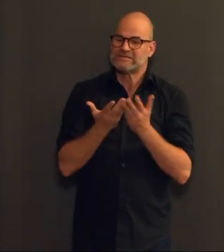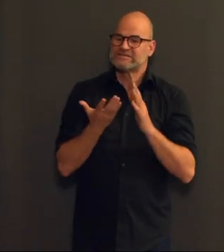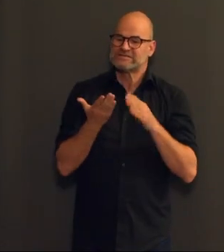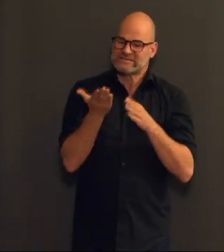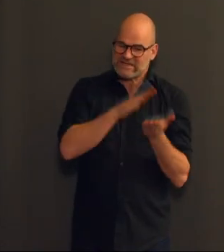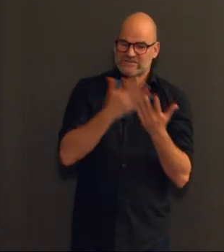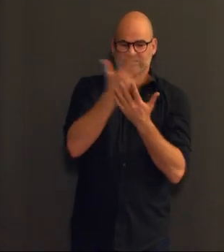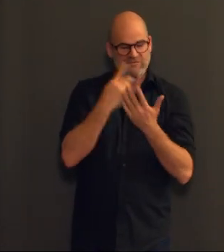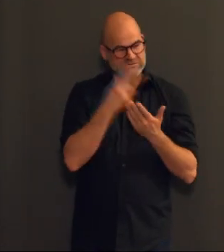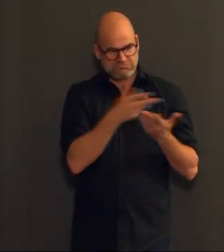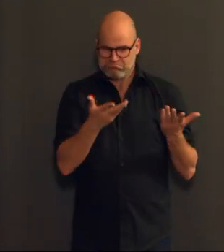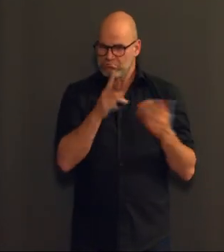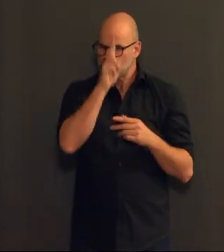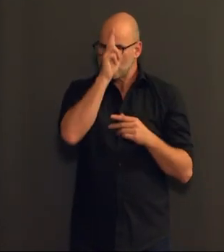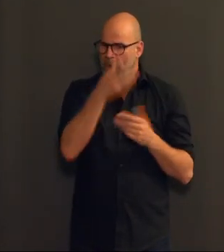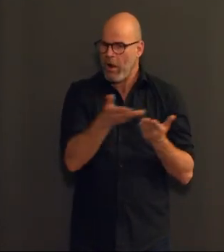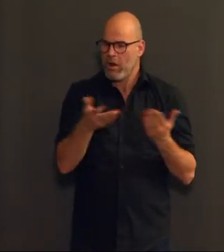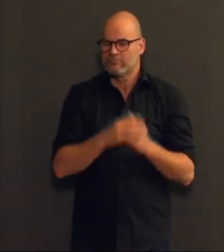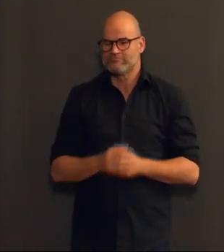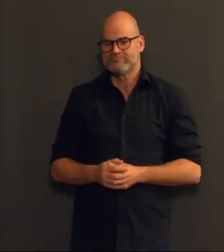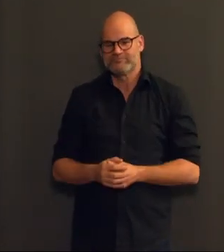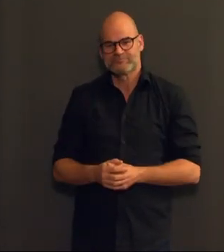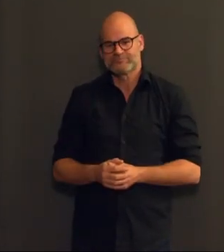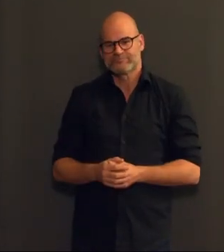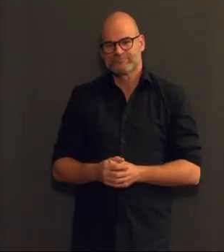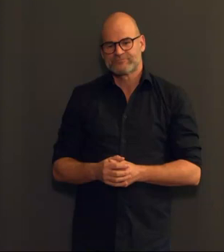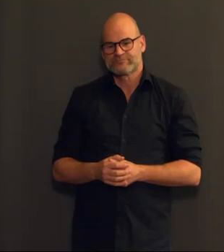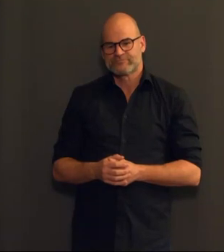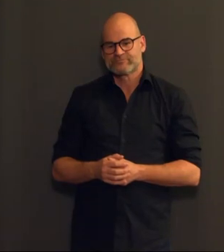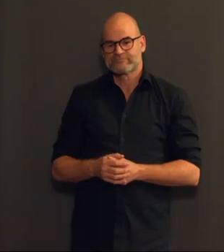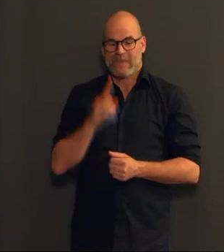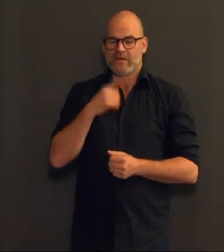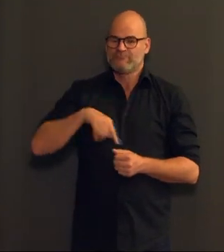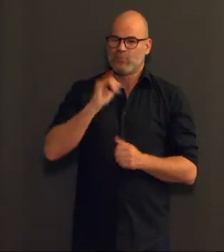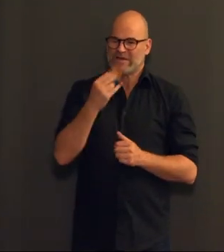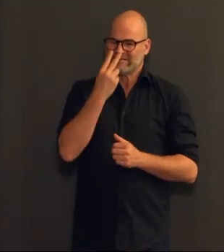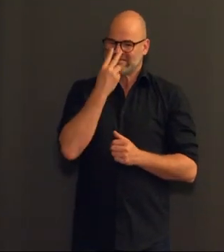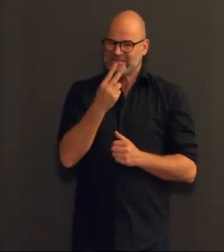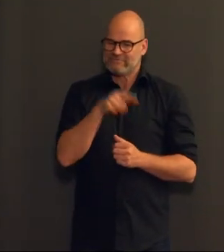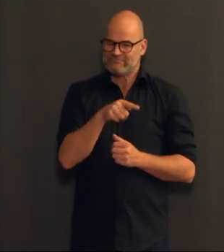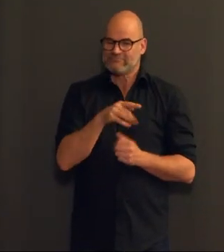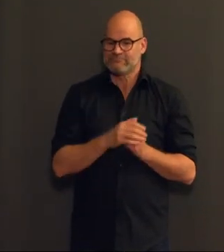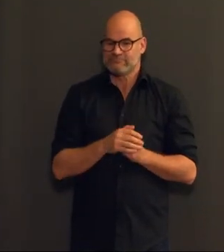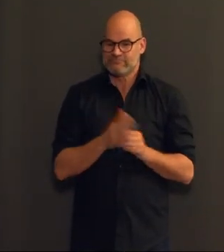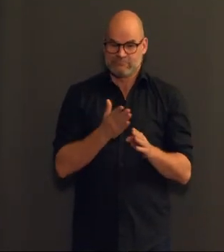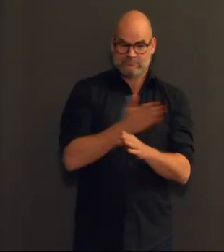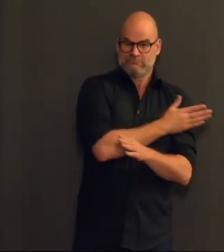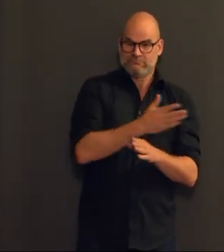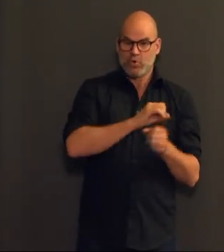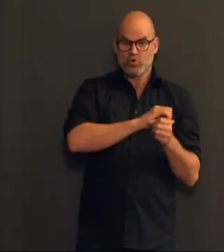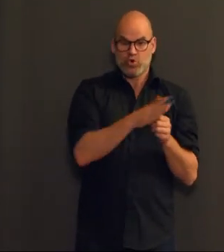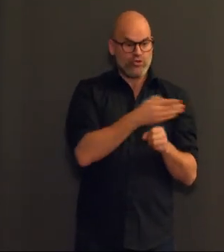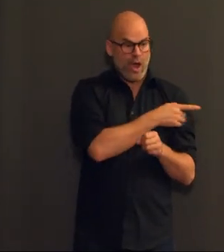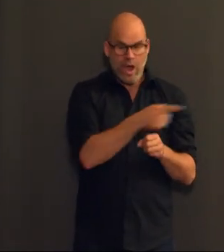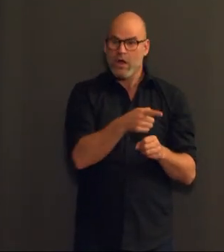Los daarvan mogen we natuurlijk niet vergeten dat COVID enorm veel doden heeft veroorzaakt. Ondertussen bijna 24.000. Dat is een